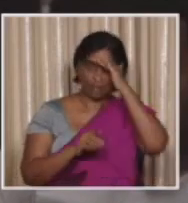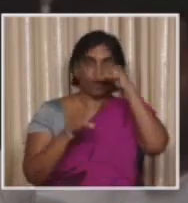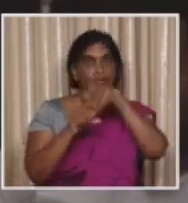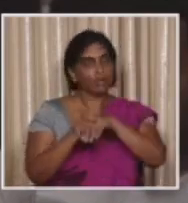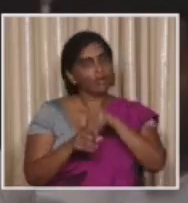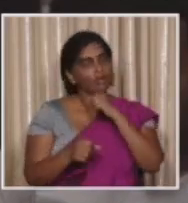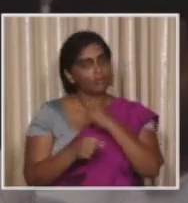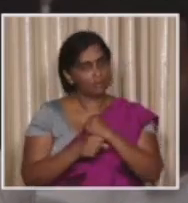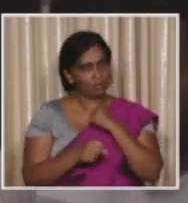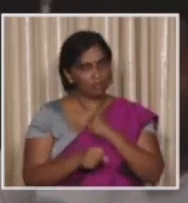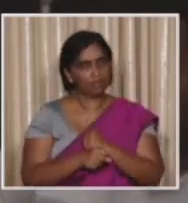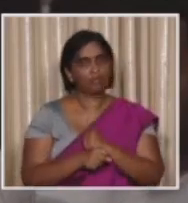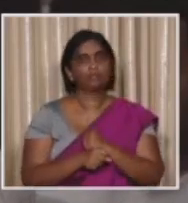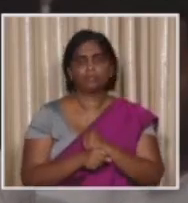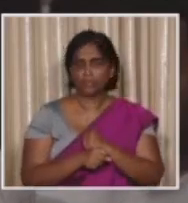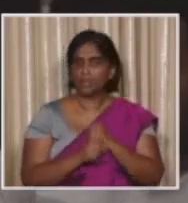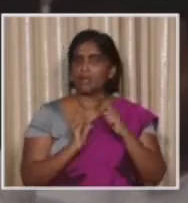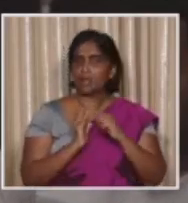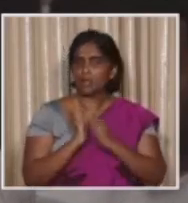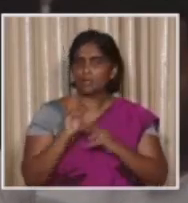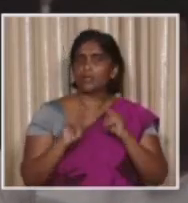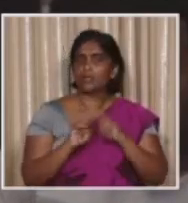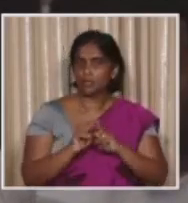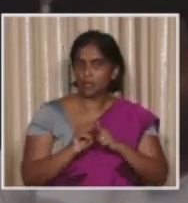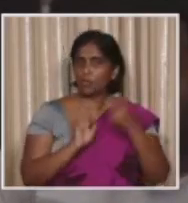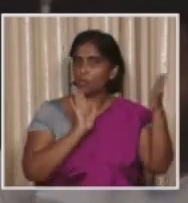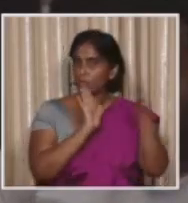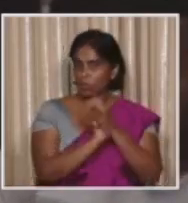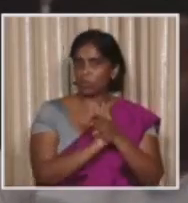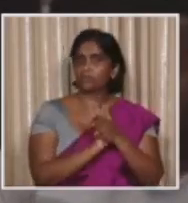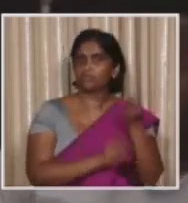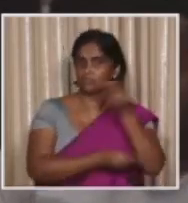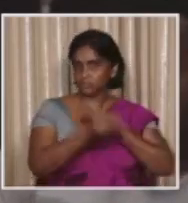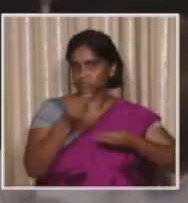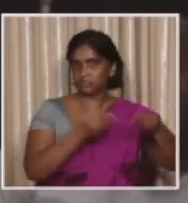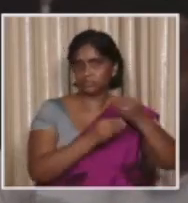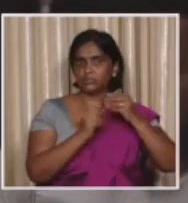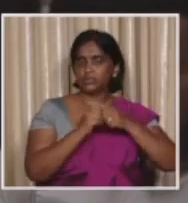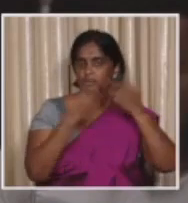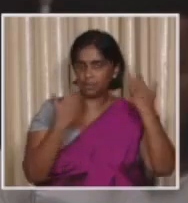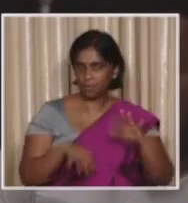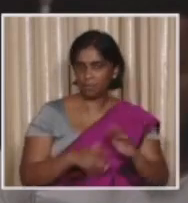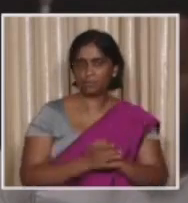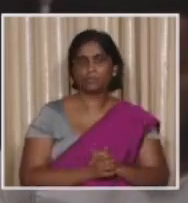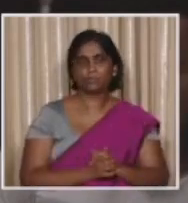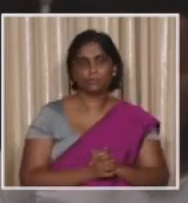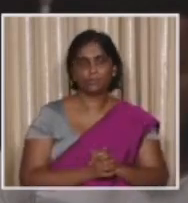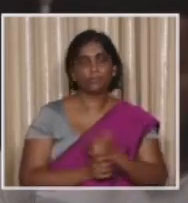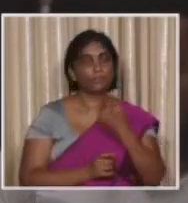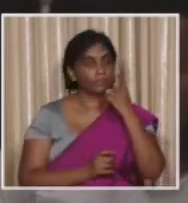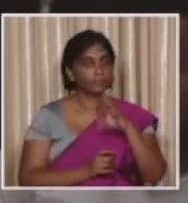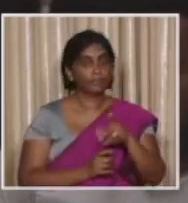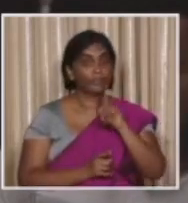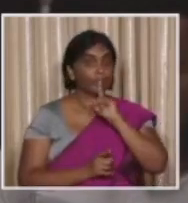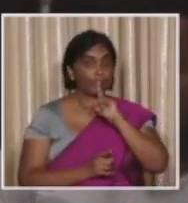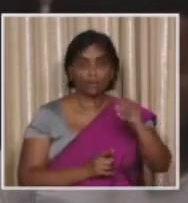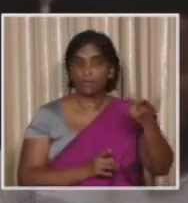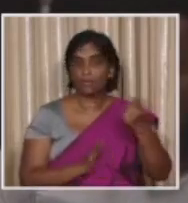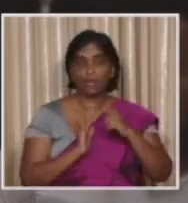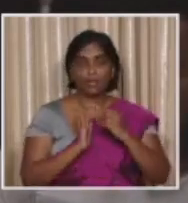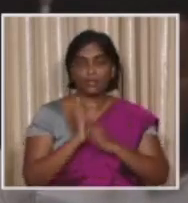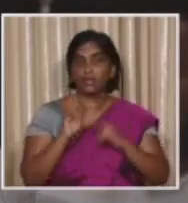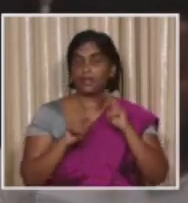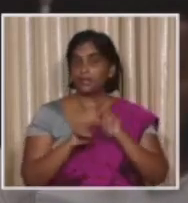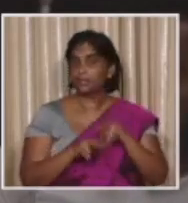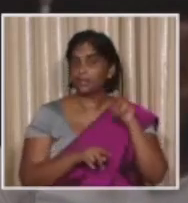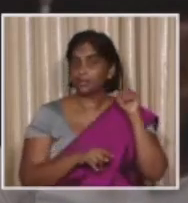දීපු ආණ්ඩුවලත් මේ ජාත්‍යන්තර මූල්‍ය අරමුදලත් එක්ක ගනුදෙනු කරලා තියෙනවා. එනිසා කාටවත් කියන්න බෑ මේ ජාත්‍යන්තර